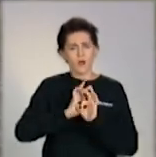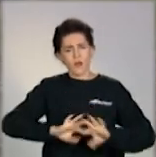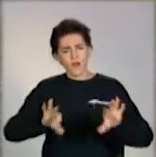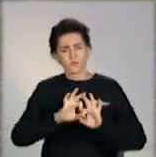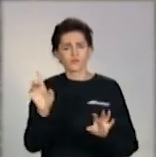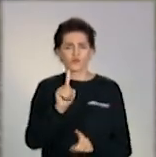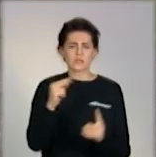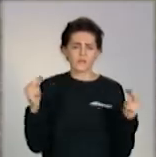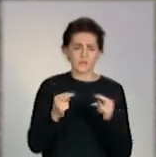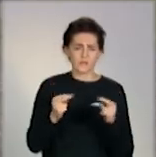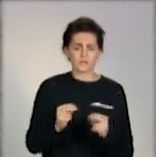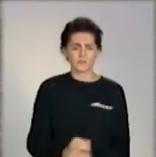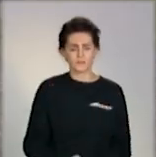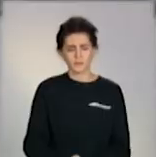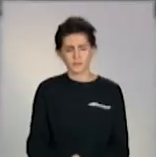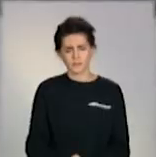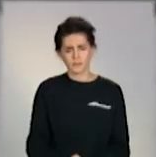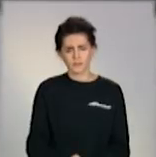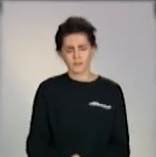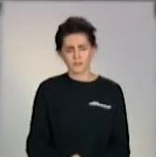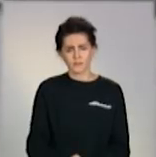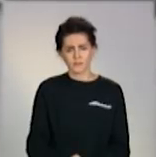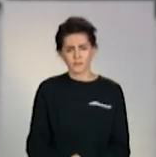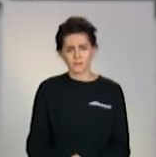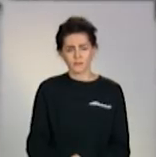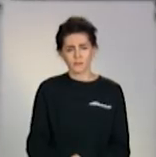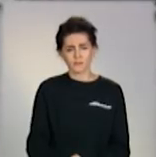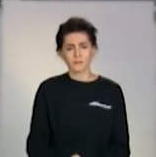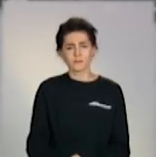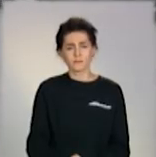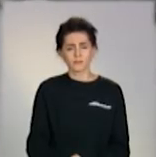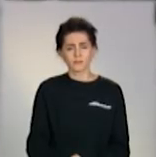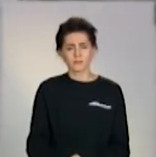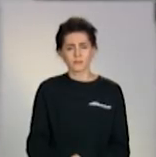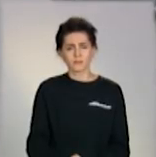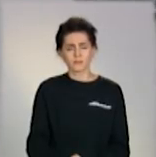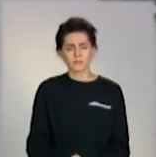будь-які свідчення. Максим Кондратенко, Наталя Шарай, телеканал «Донбас».